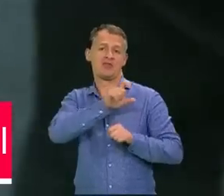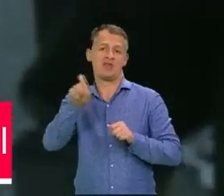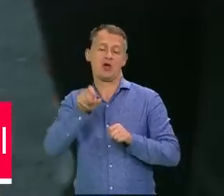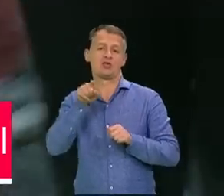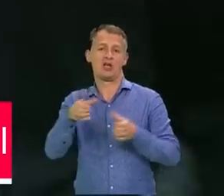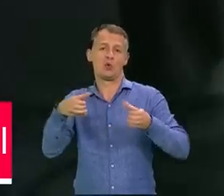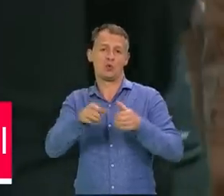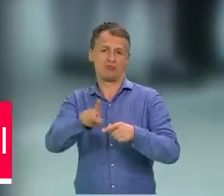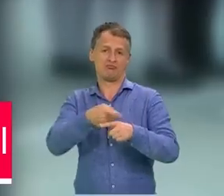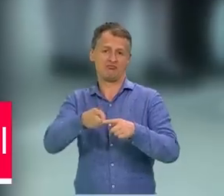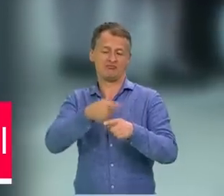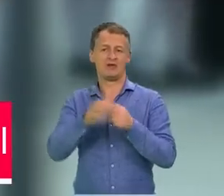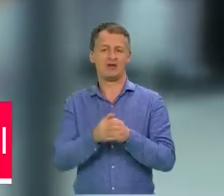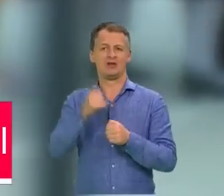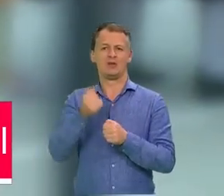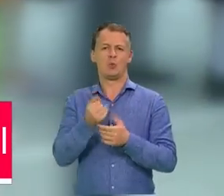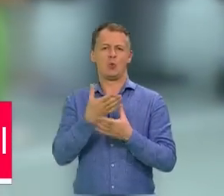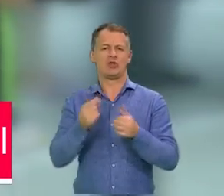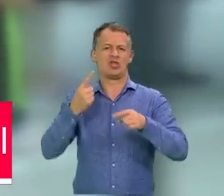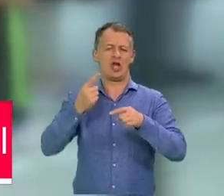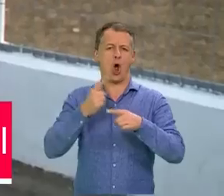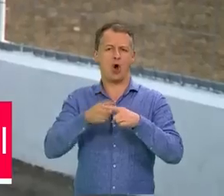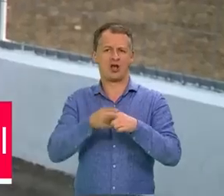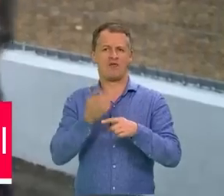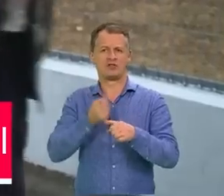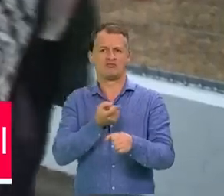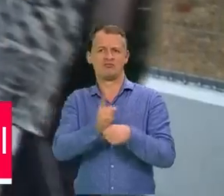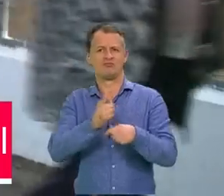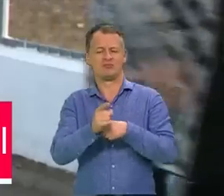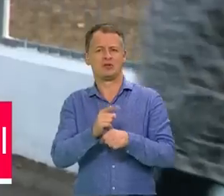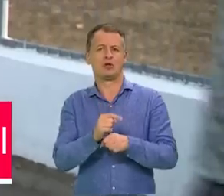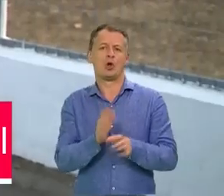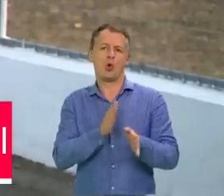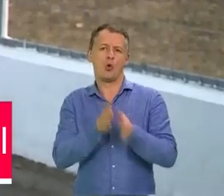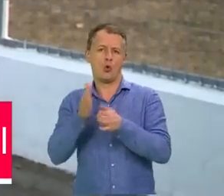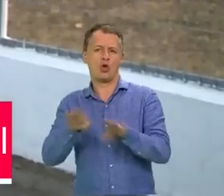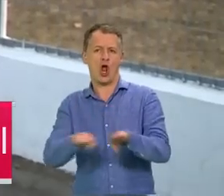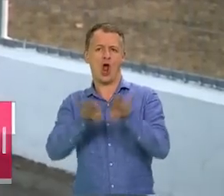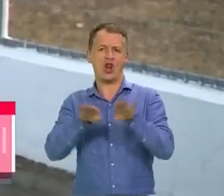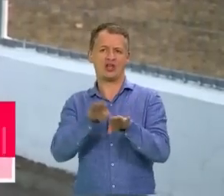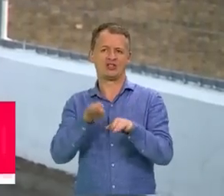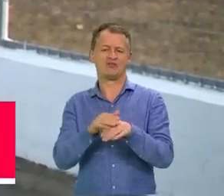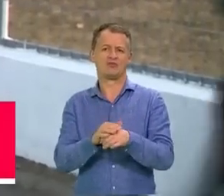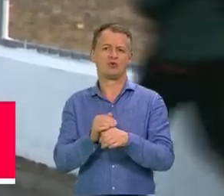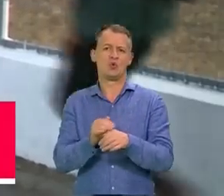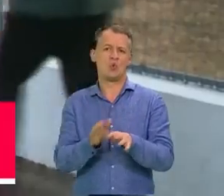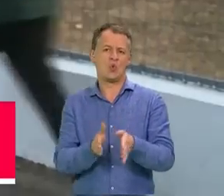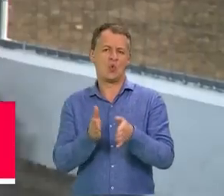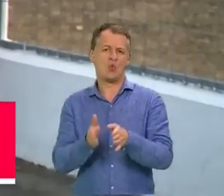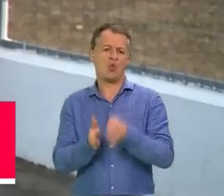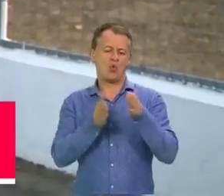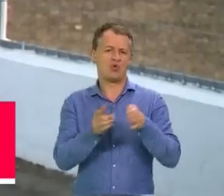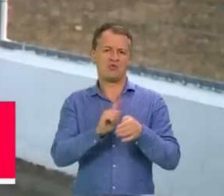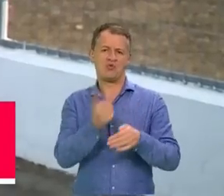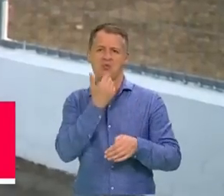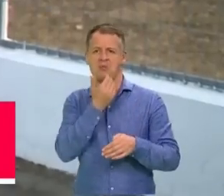a fost tratată cu aversiune sau luată peste picior. De unii colegi. Unii nu mă plăceau, unii mă plăceau, cu